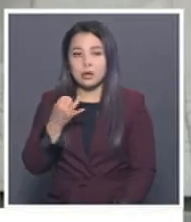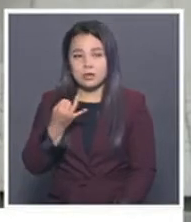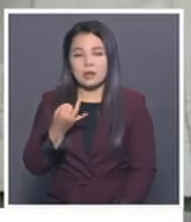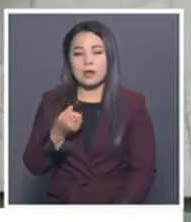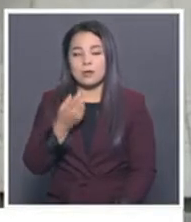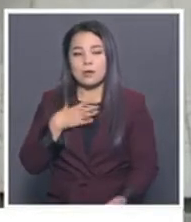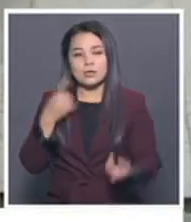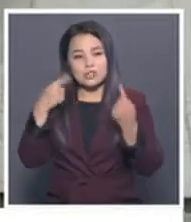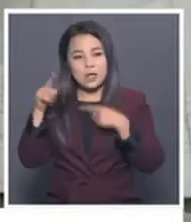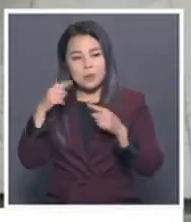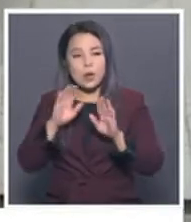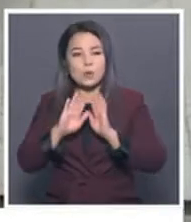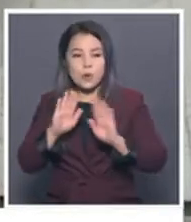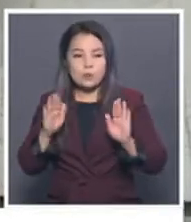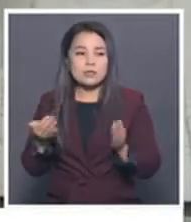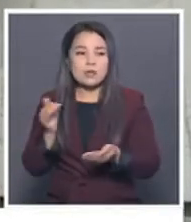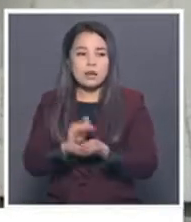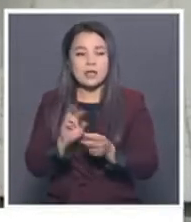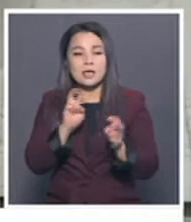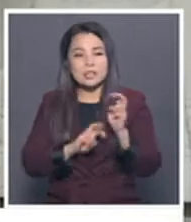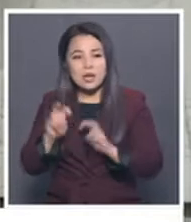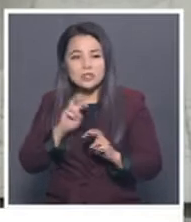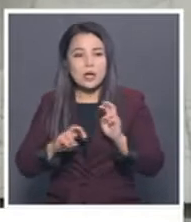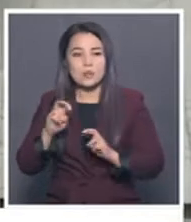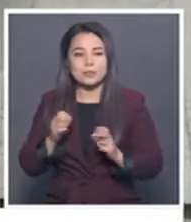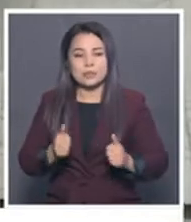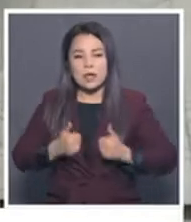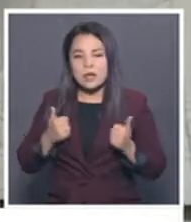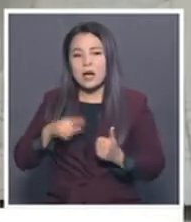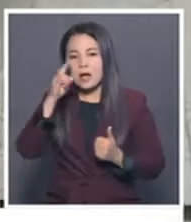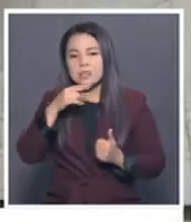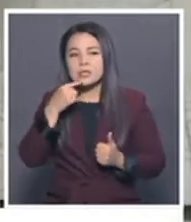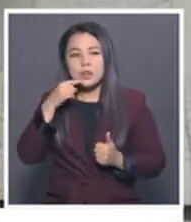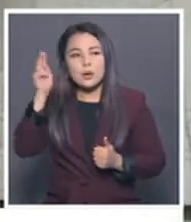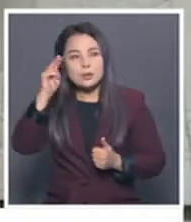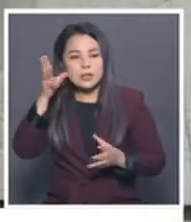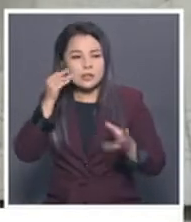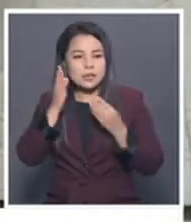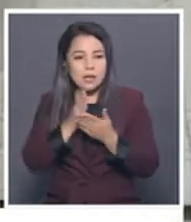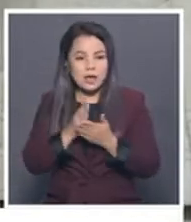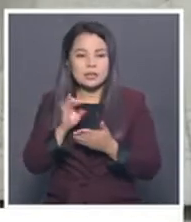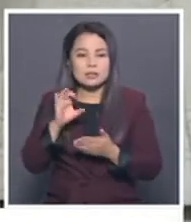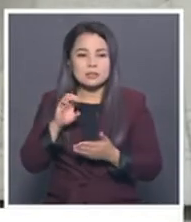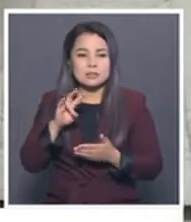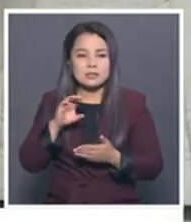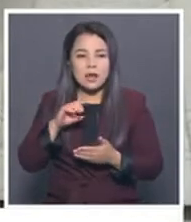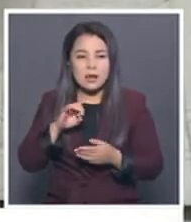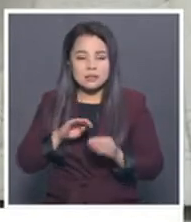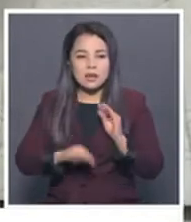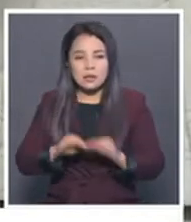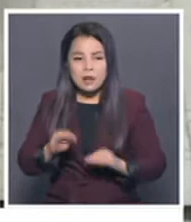шығармашылығымен көрмелерде таныстым. Содан бері іздеп жүріп оқитын болдым. Қазақ тілінде меңгере бастадым. Осы инсталляция арқылы